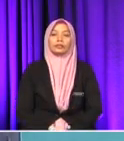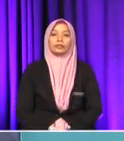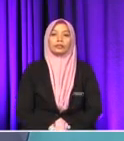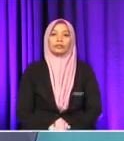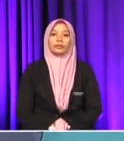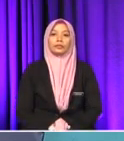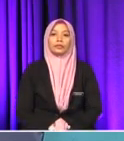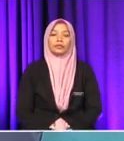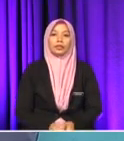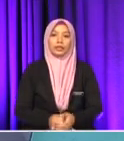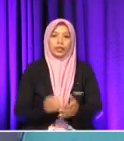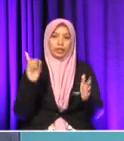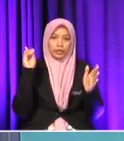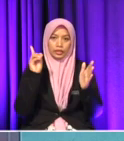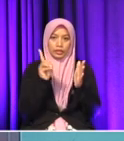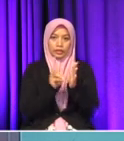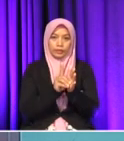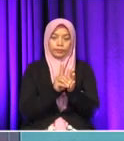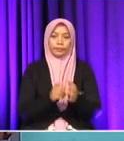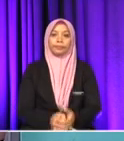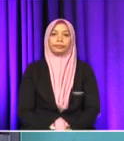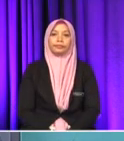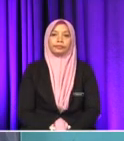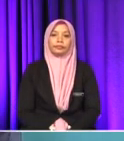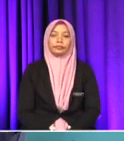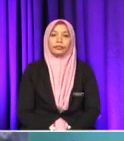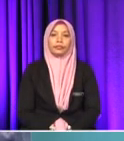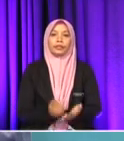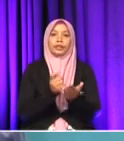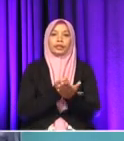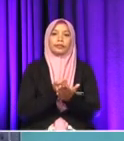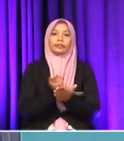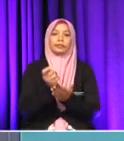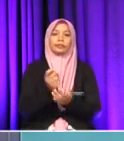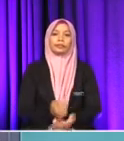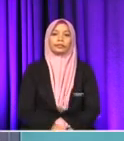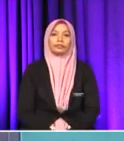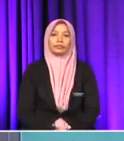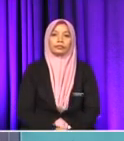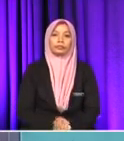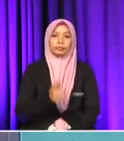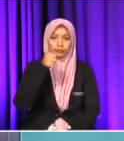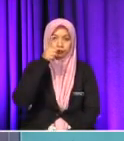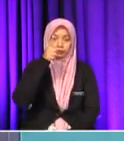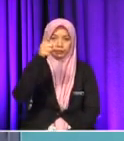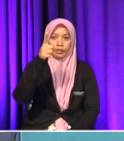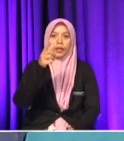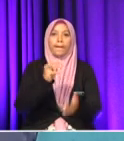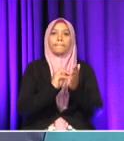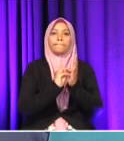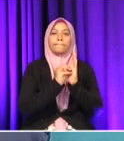identity Cobra Oke seterusnya kita lihat Apakah definisi